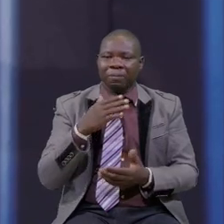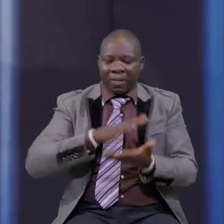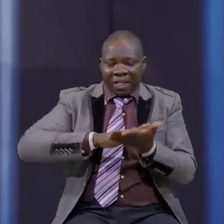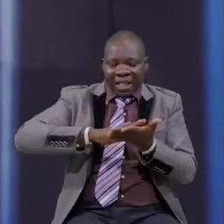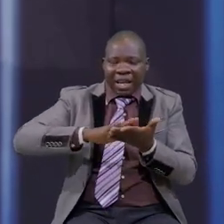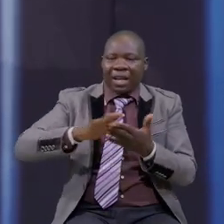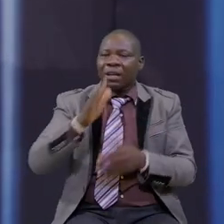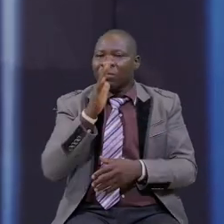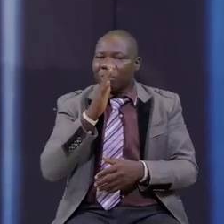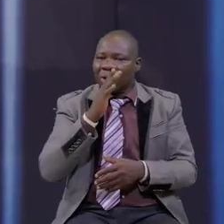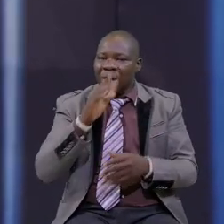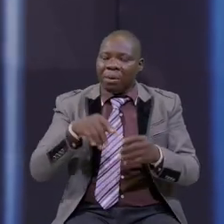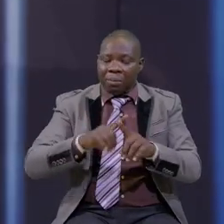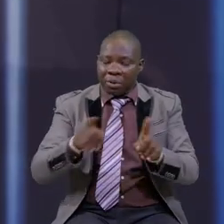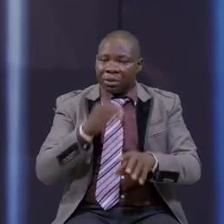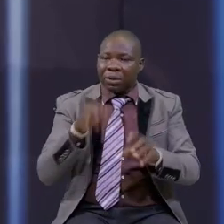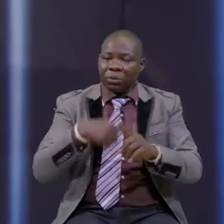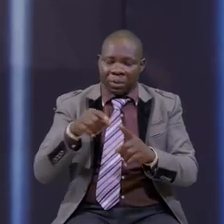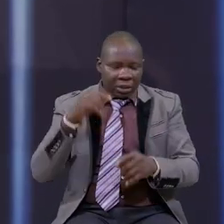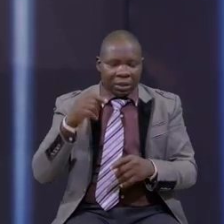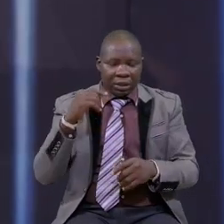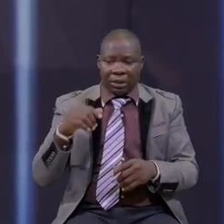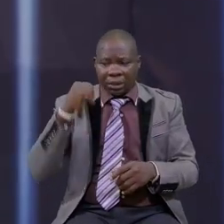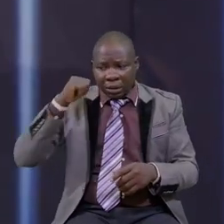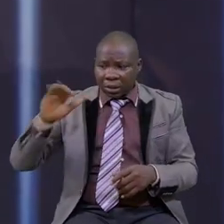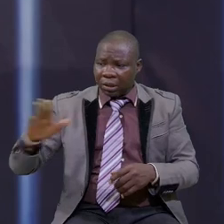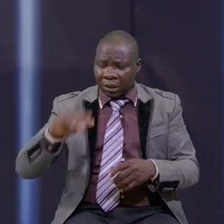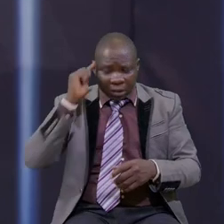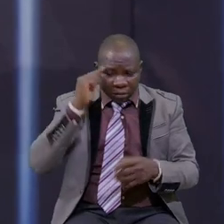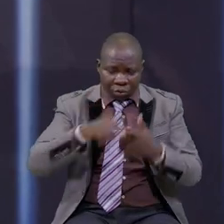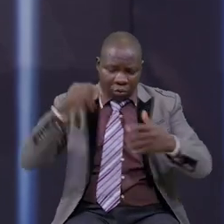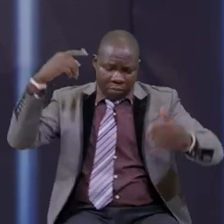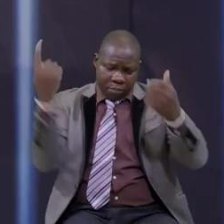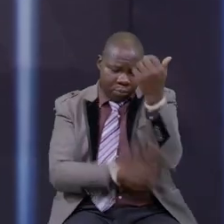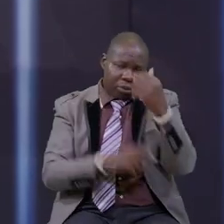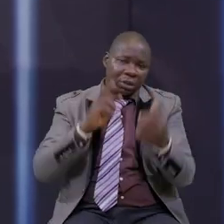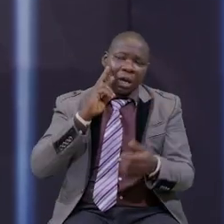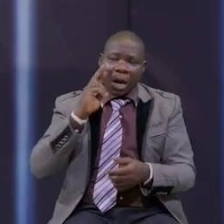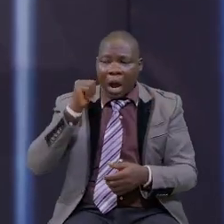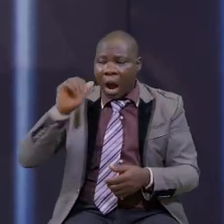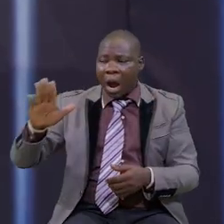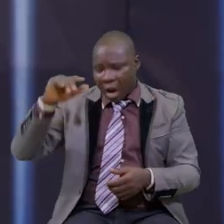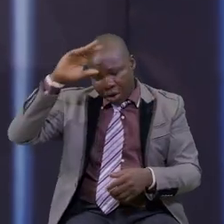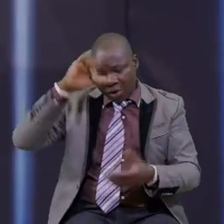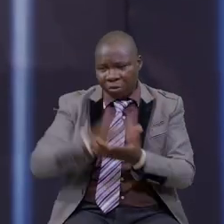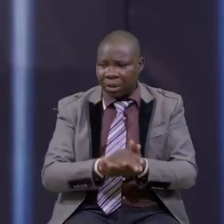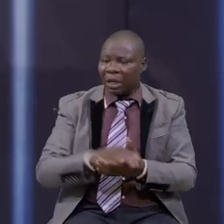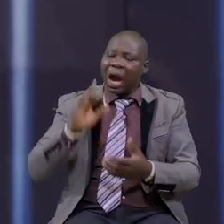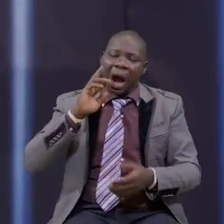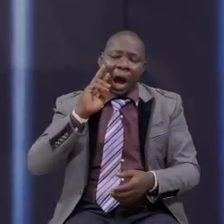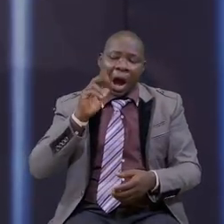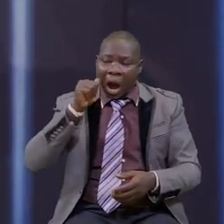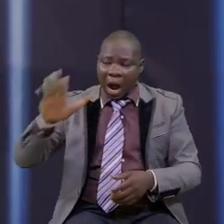sent comme ça, là, pour punir le mari, et elle sait ce qu'il faut faire pour punir et tourmenter le